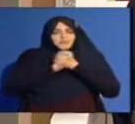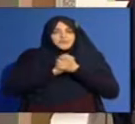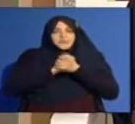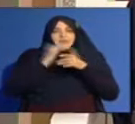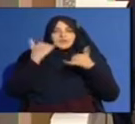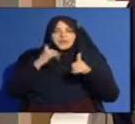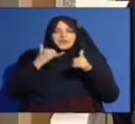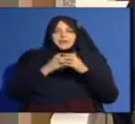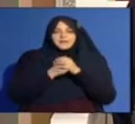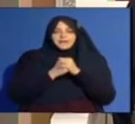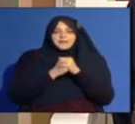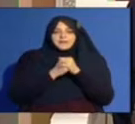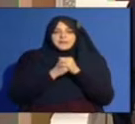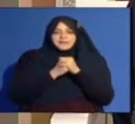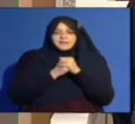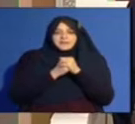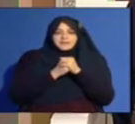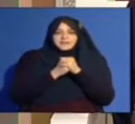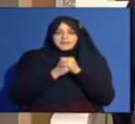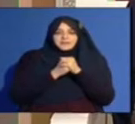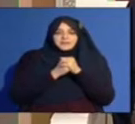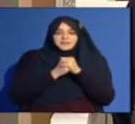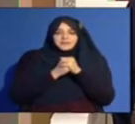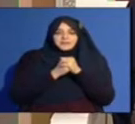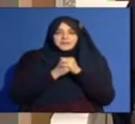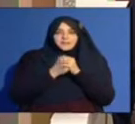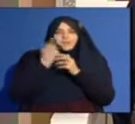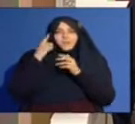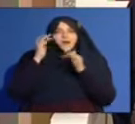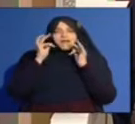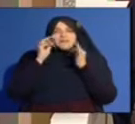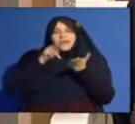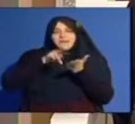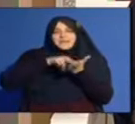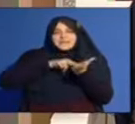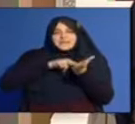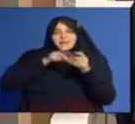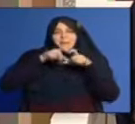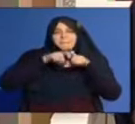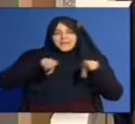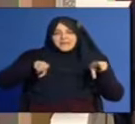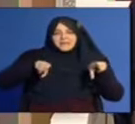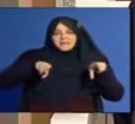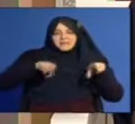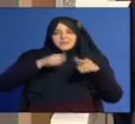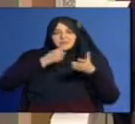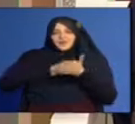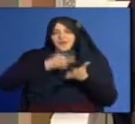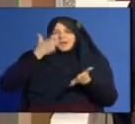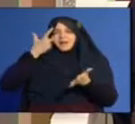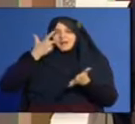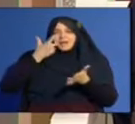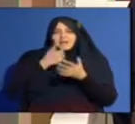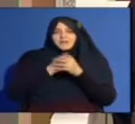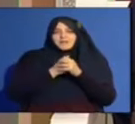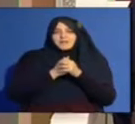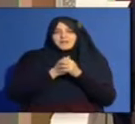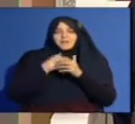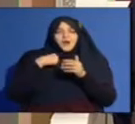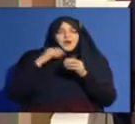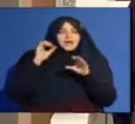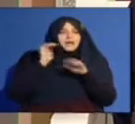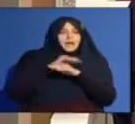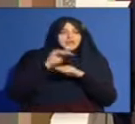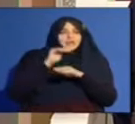نقصنا شويه، نقصنا من التاشيره تاع نتاع البي. والله انا عندي 10 سنين ما هبطتش البلاد،